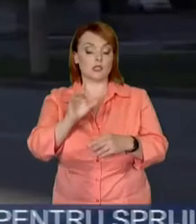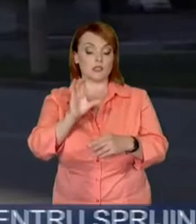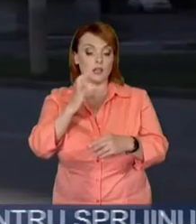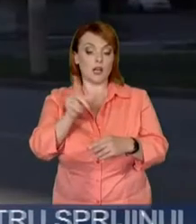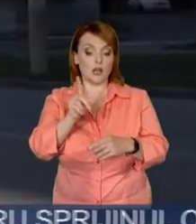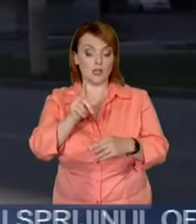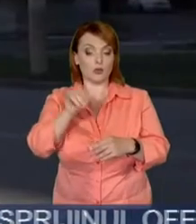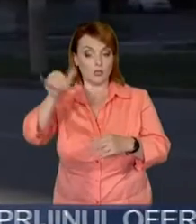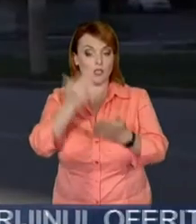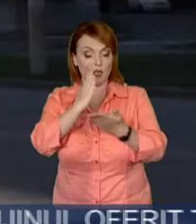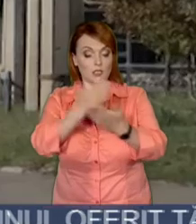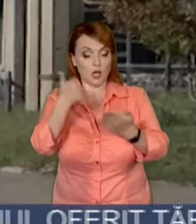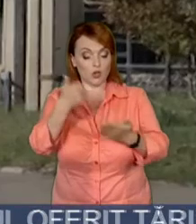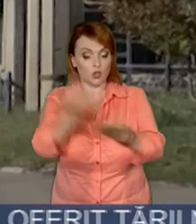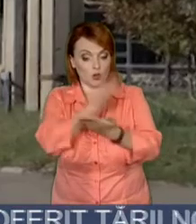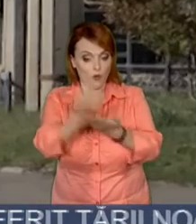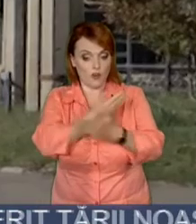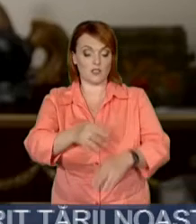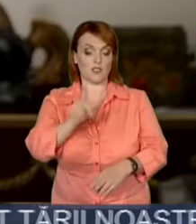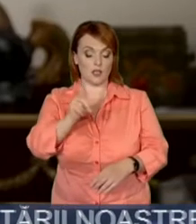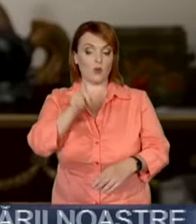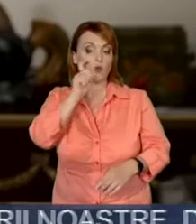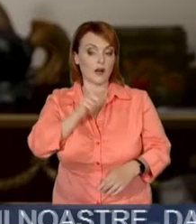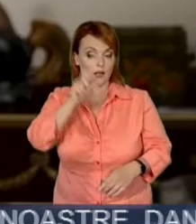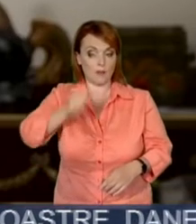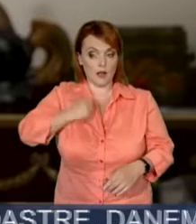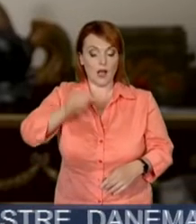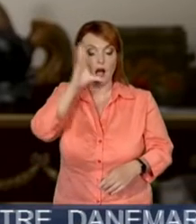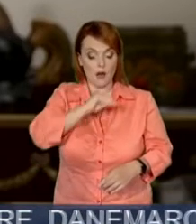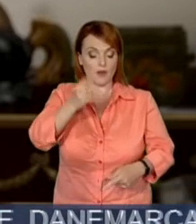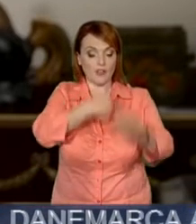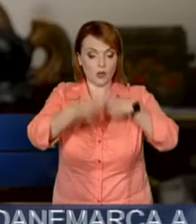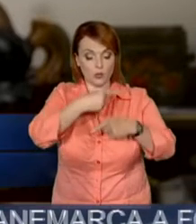unele așezări au fost recuperate de militarii ucraineni.